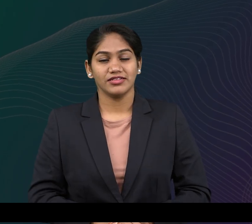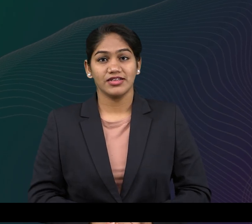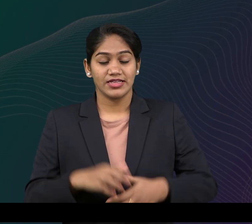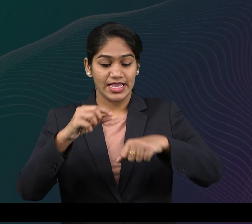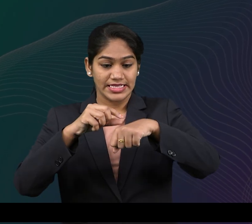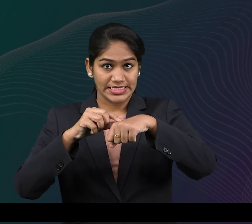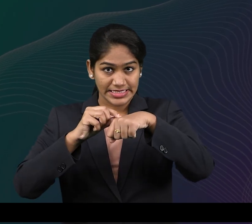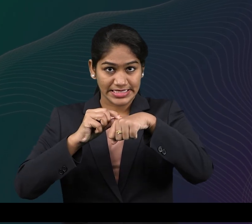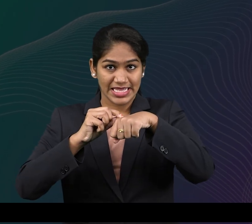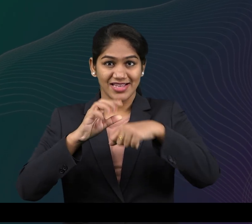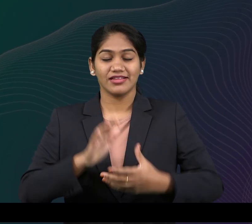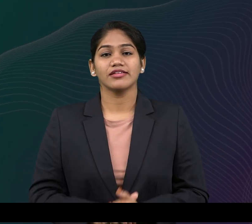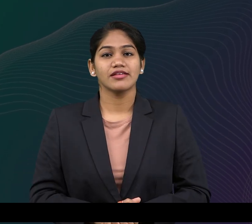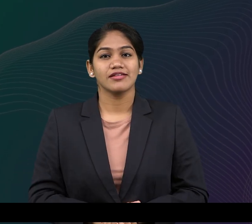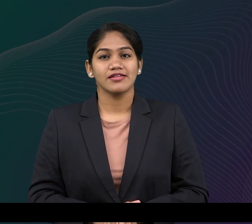त्वचा,